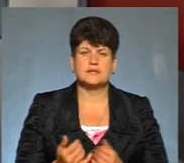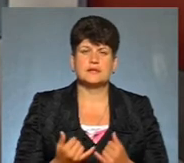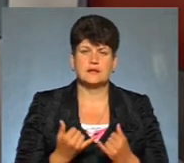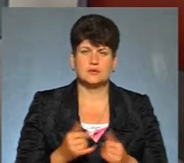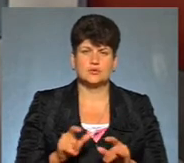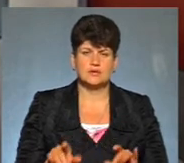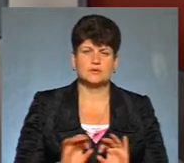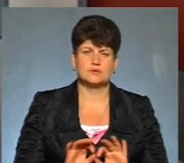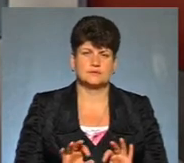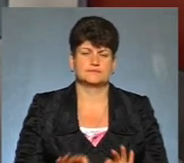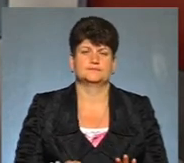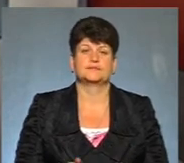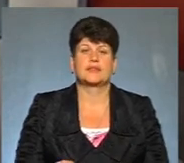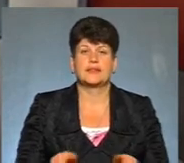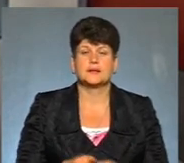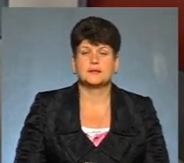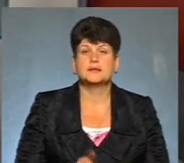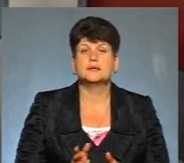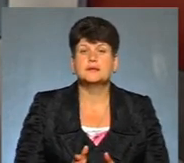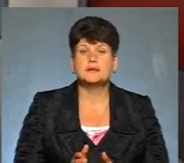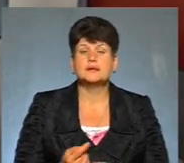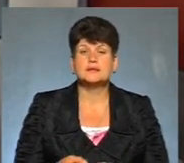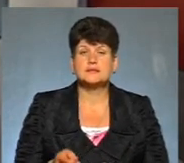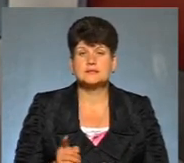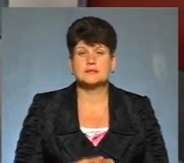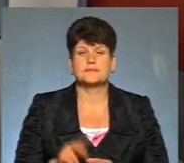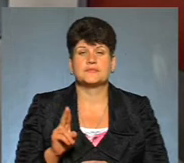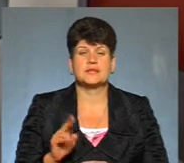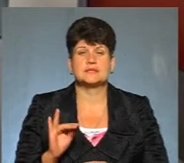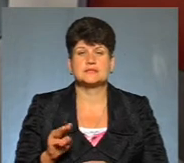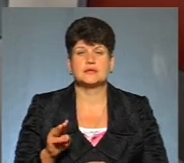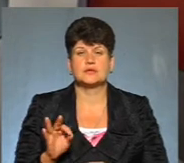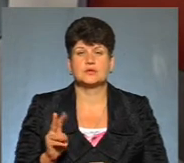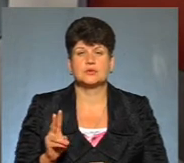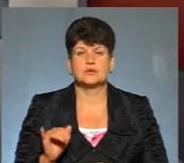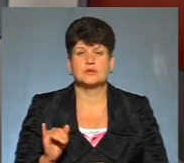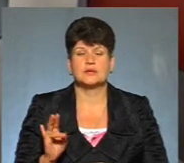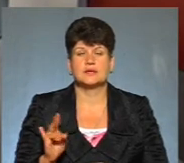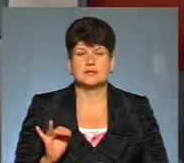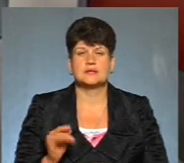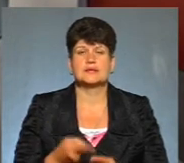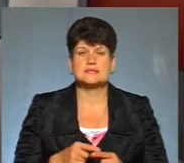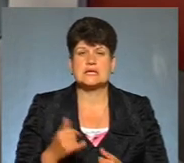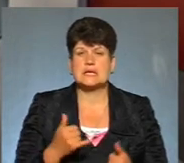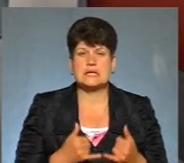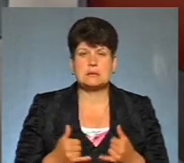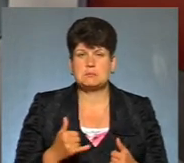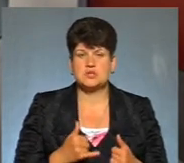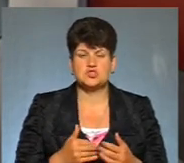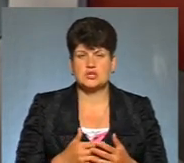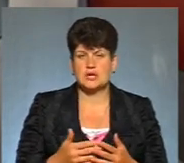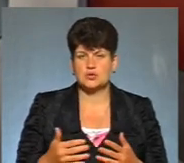я роз'ясню таким чином. Цитокіни – це речовини, хімічні речовини в організмі,